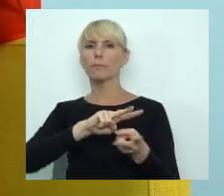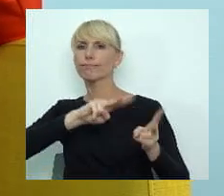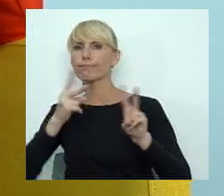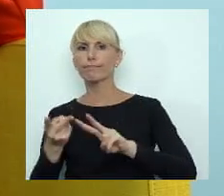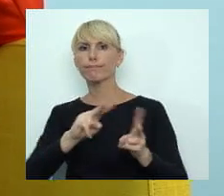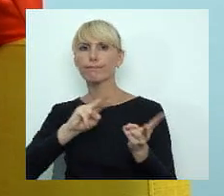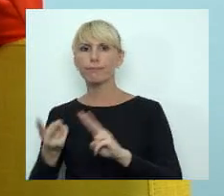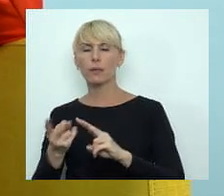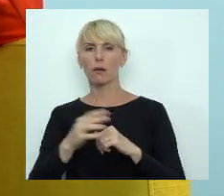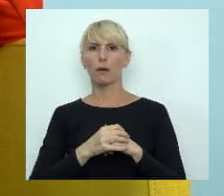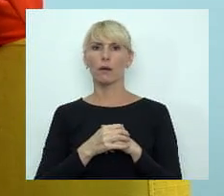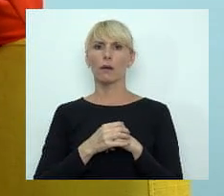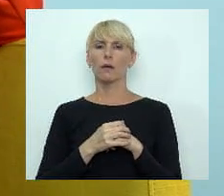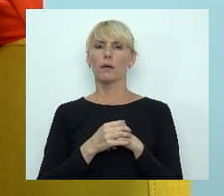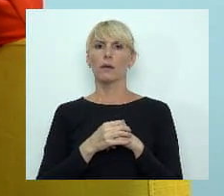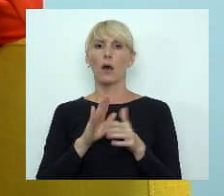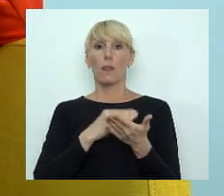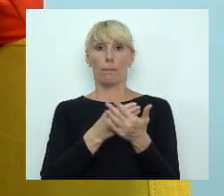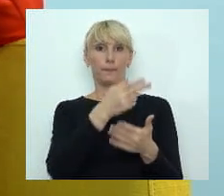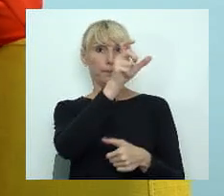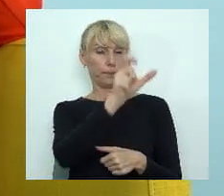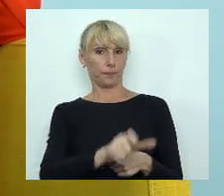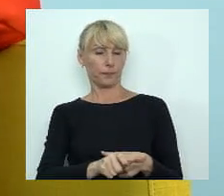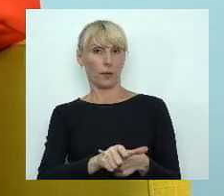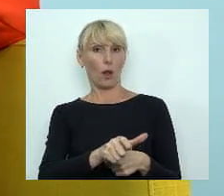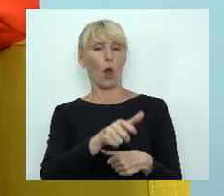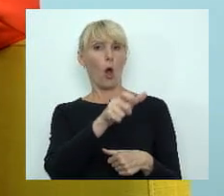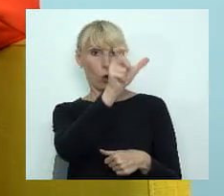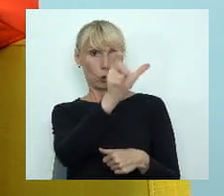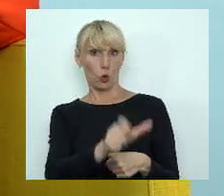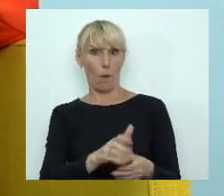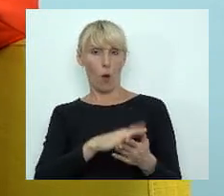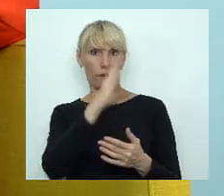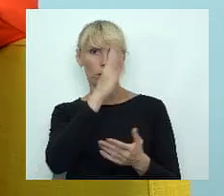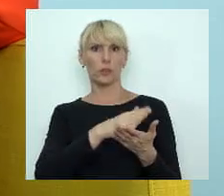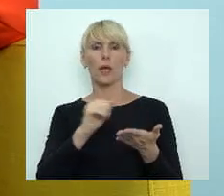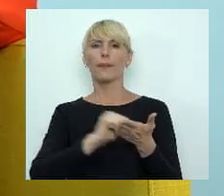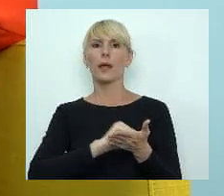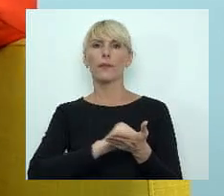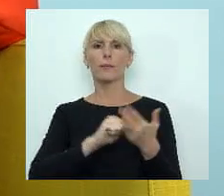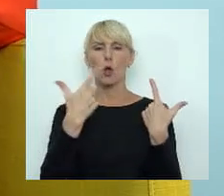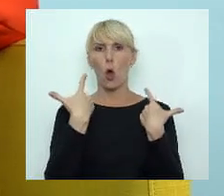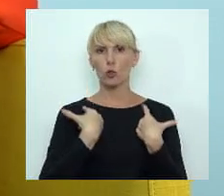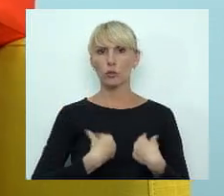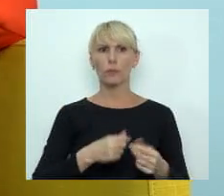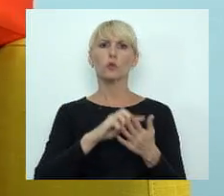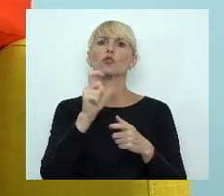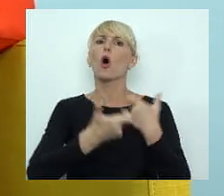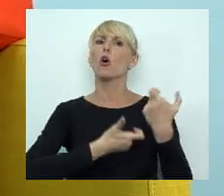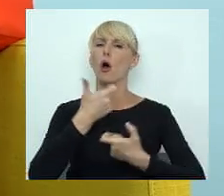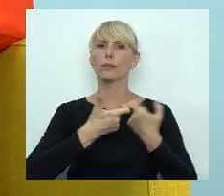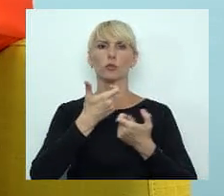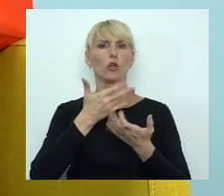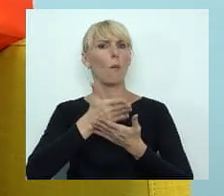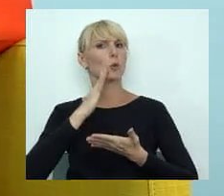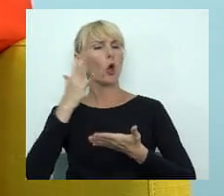strony mamy jednostkę, osobę fizyczną, która chciałaby wiedzieć, co z jej danymi osobowymi się robi, w jaki sposób korzystamy